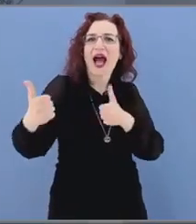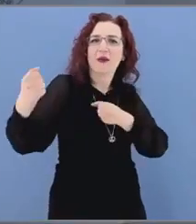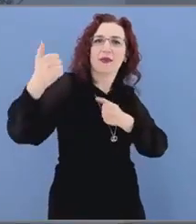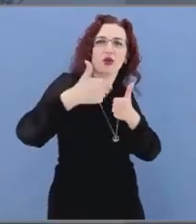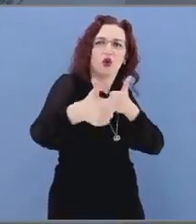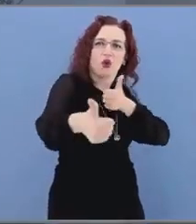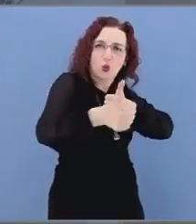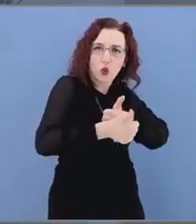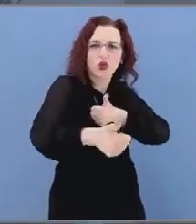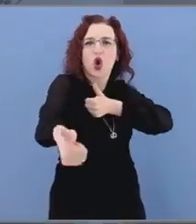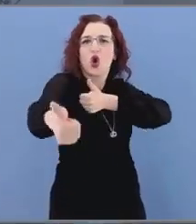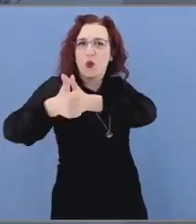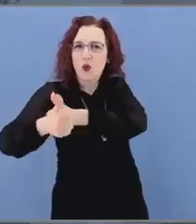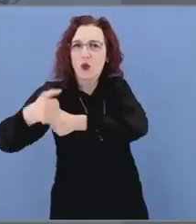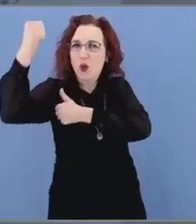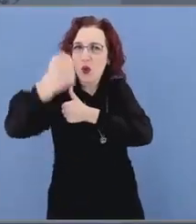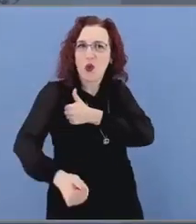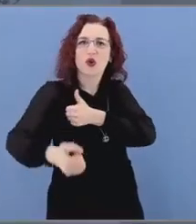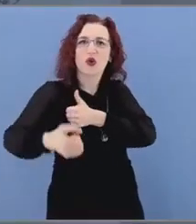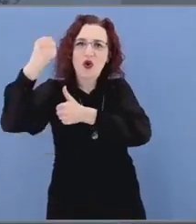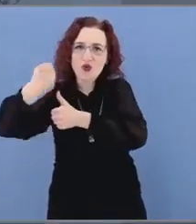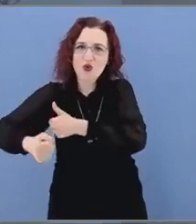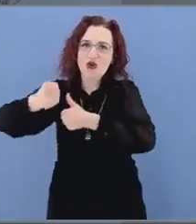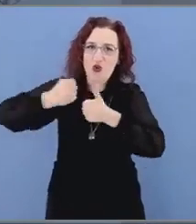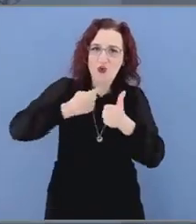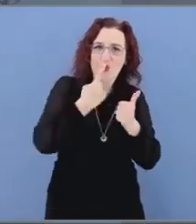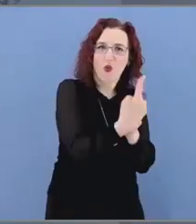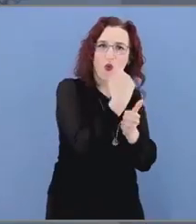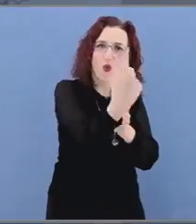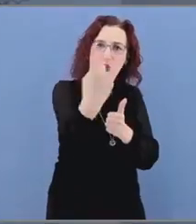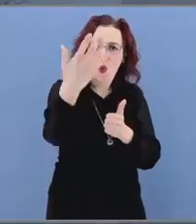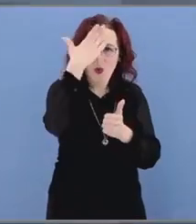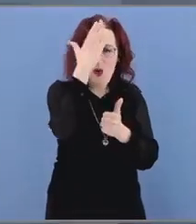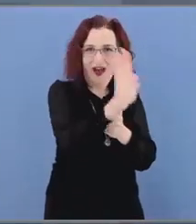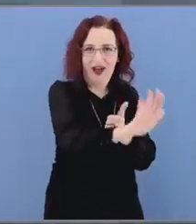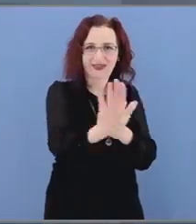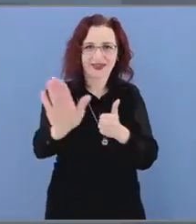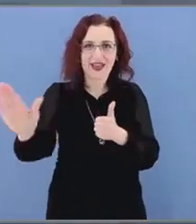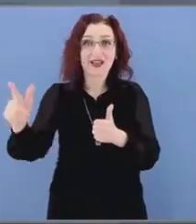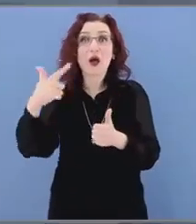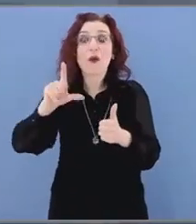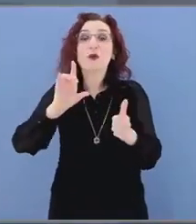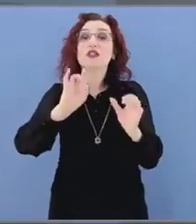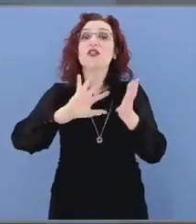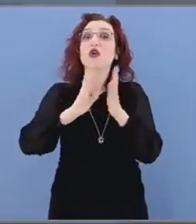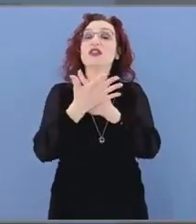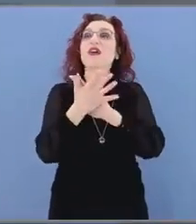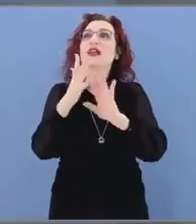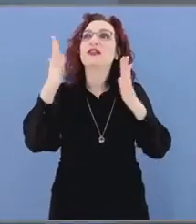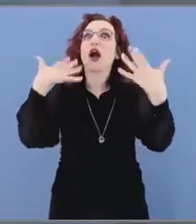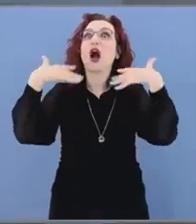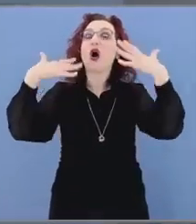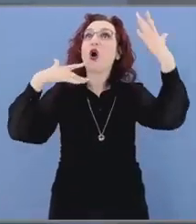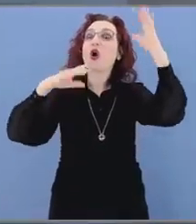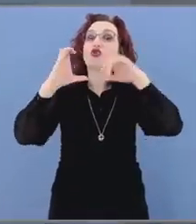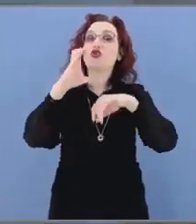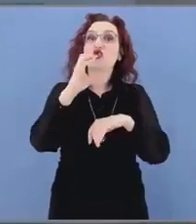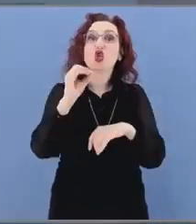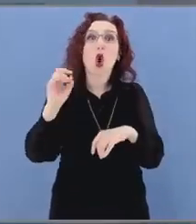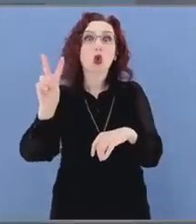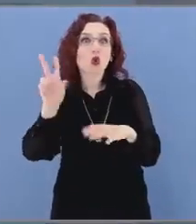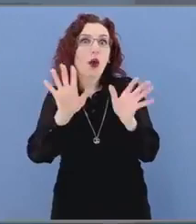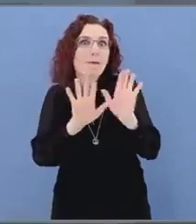produzione di CO2, lo stiamo facendo per fare più bella l'area urbana, più bello